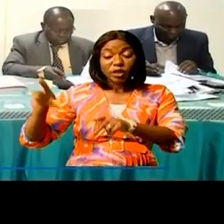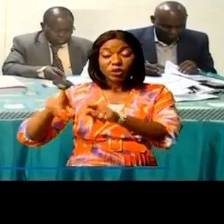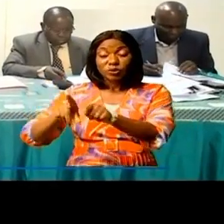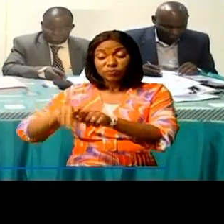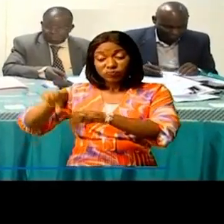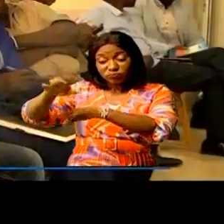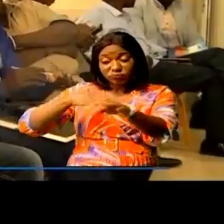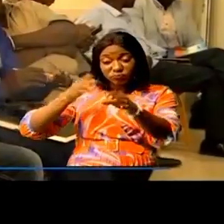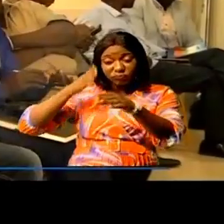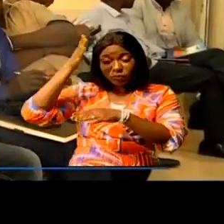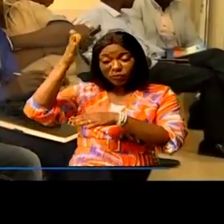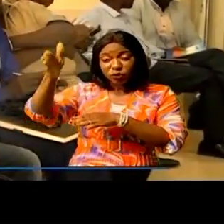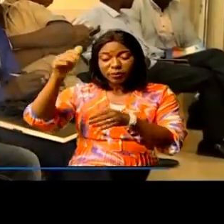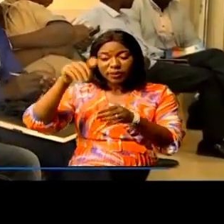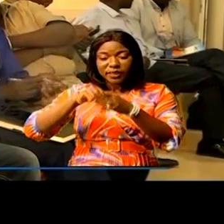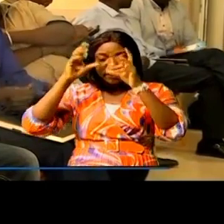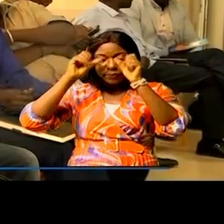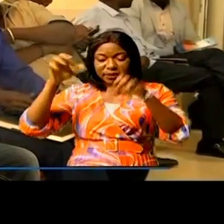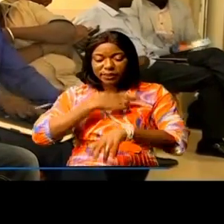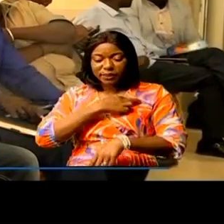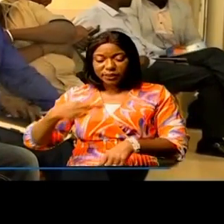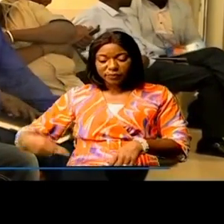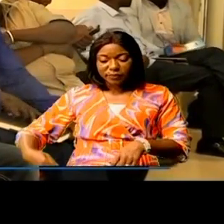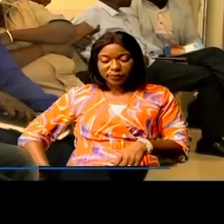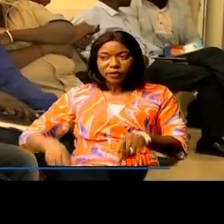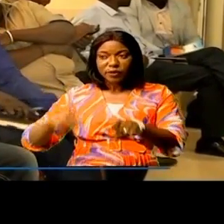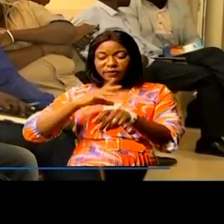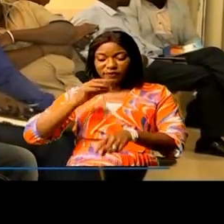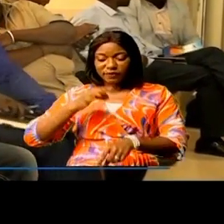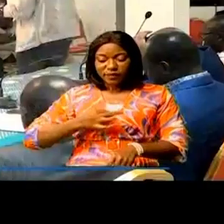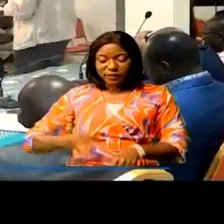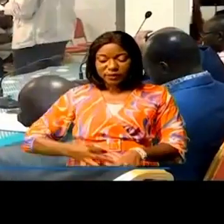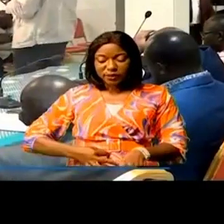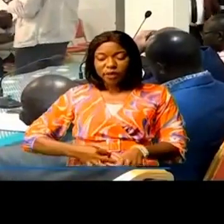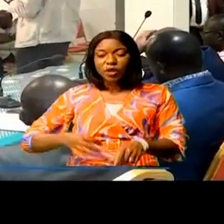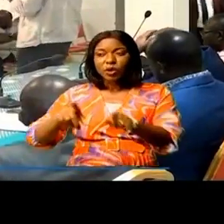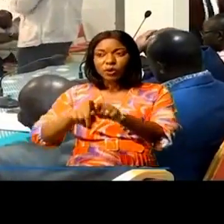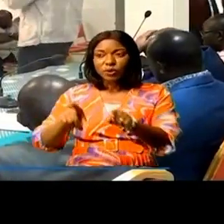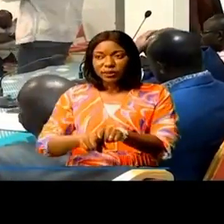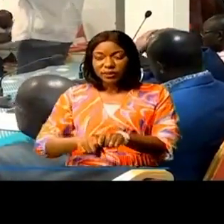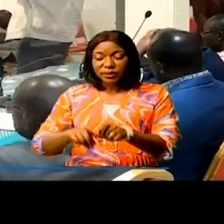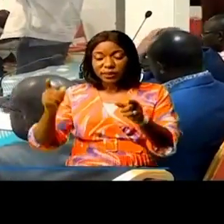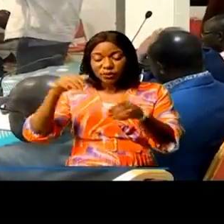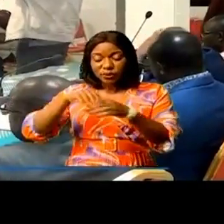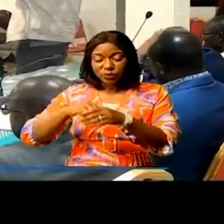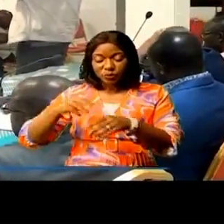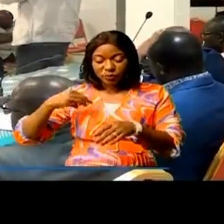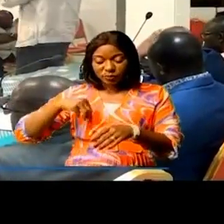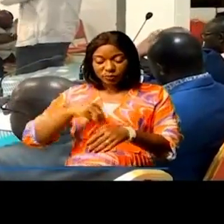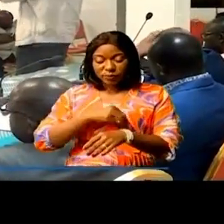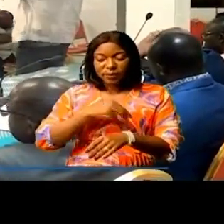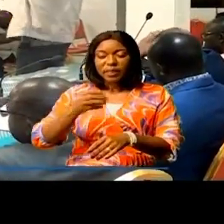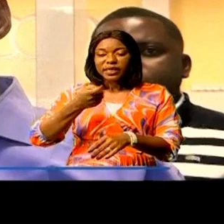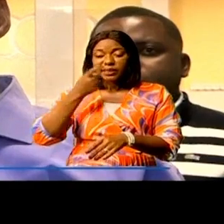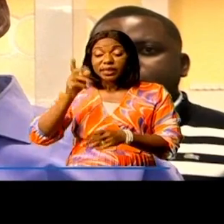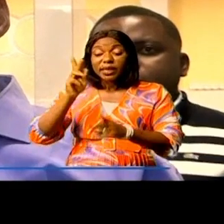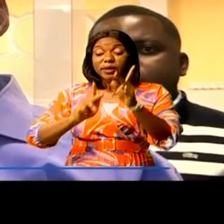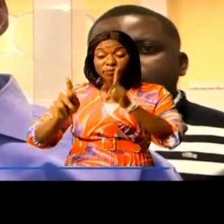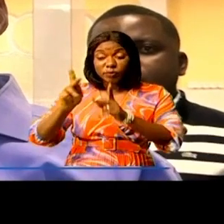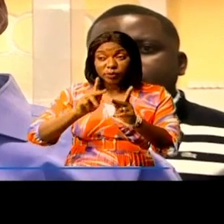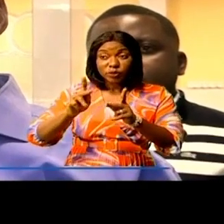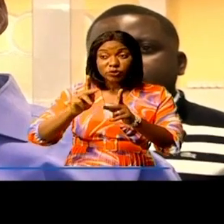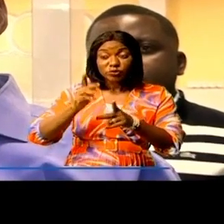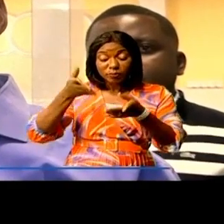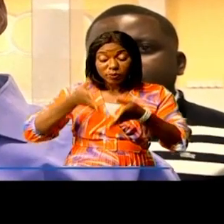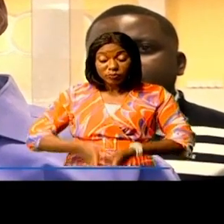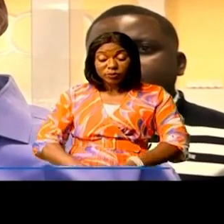très prochainement par le président de la République, Félix-Antoine Tshisekedi Tshilombo. Au nombre de revendications, la population de ces coins réclame